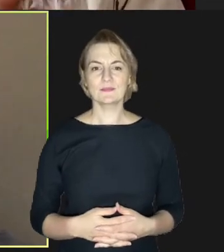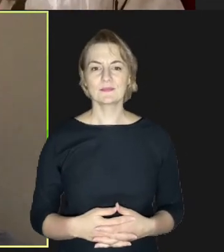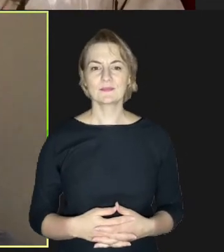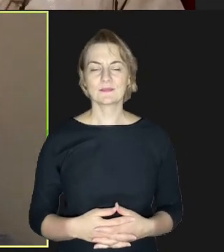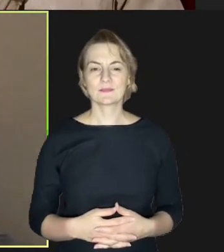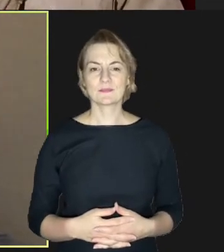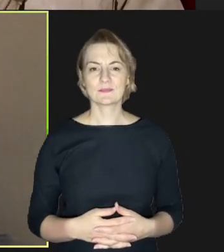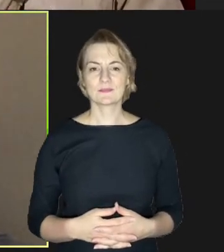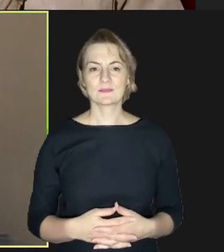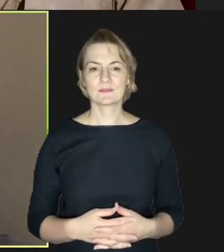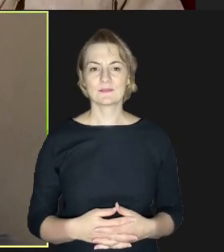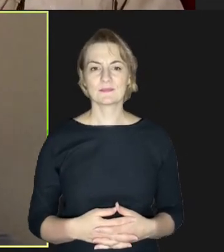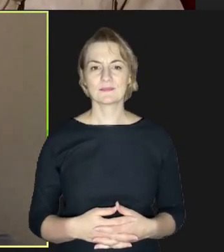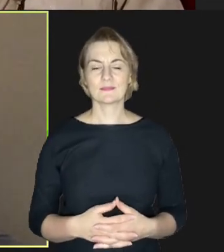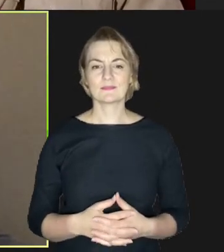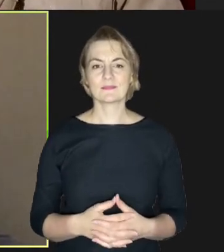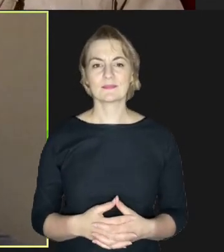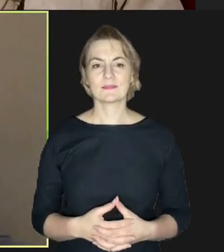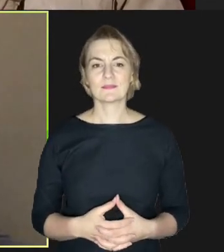zrozumie,